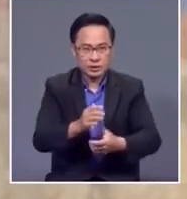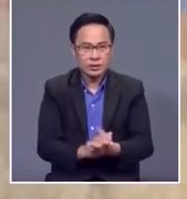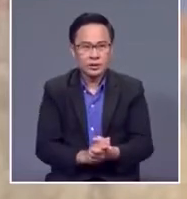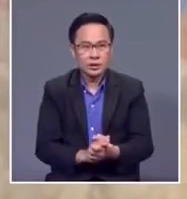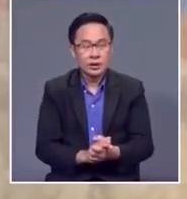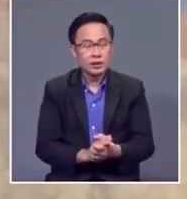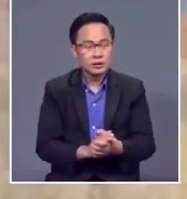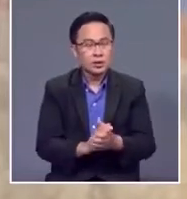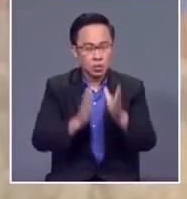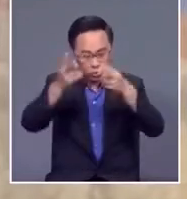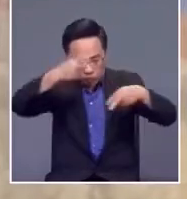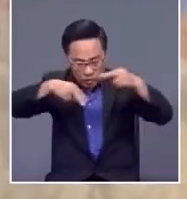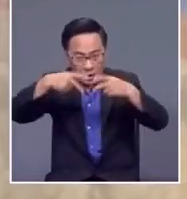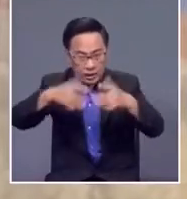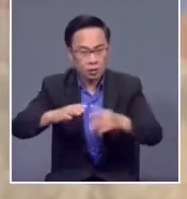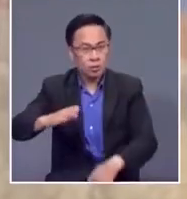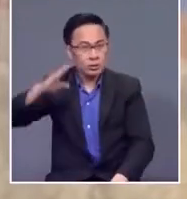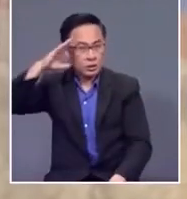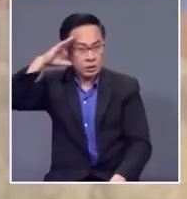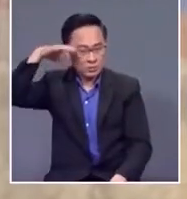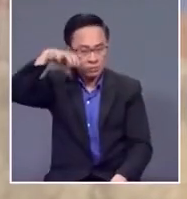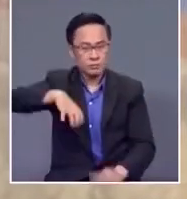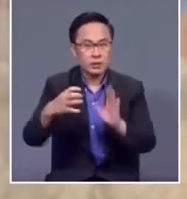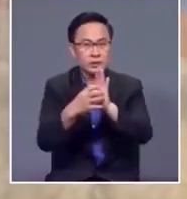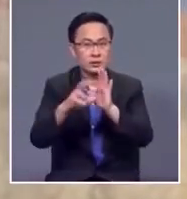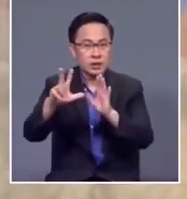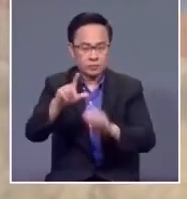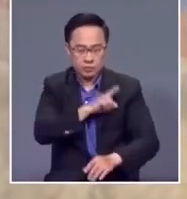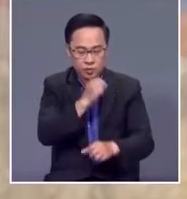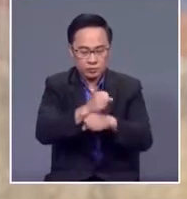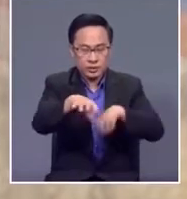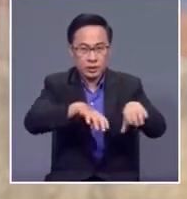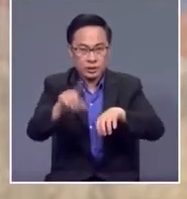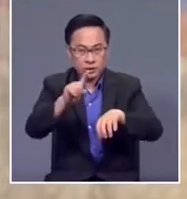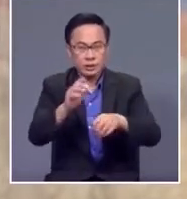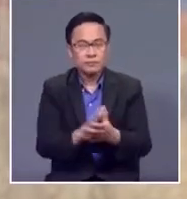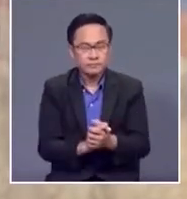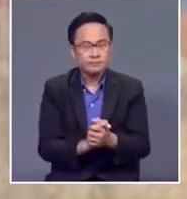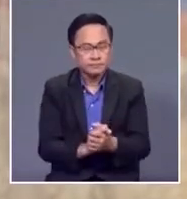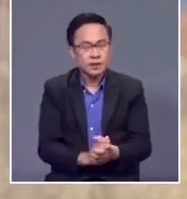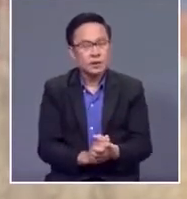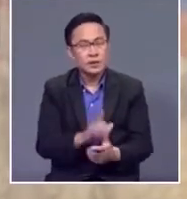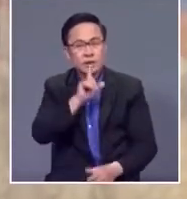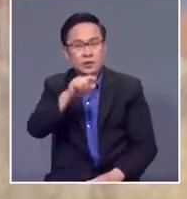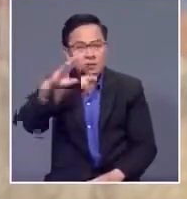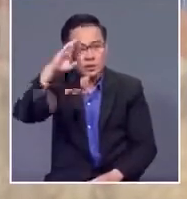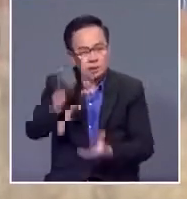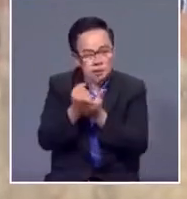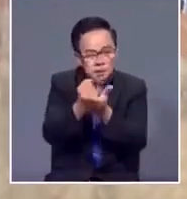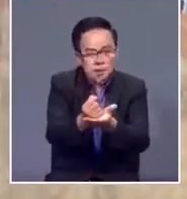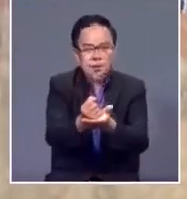ครองแล้วกองทัพเองก็มีส่วนร่วมในการบริหารจัดการครั้งนี้นะคะในส่วนของกองทัพภาคที่3ค่ะมีส่วนร่วมอย่างไรบ้างคะเรียนถามผู้พัน